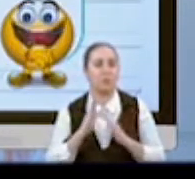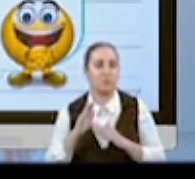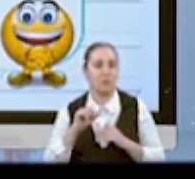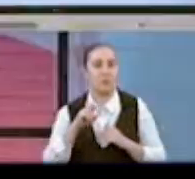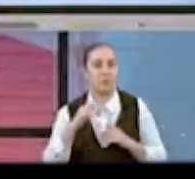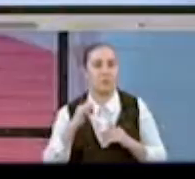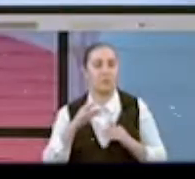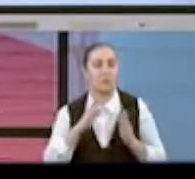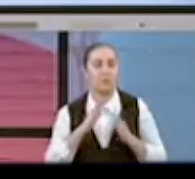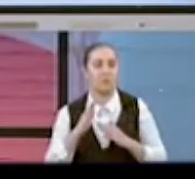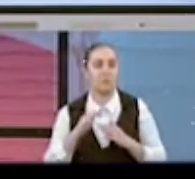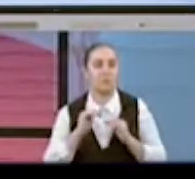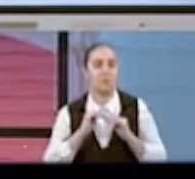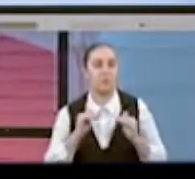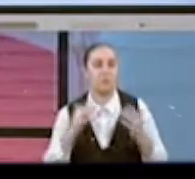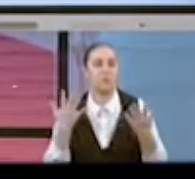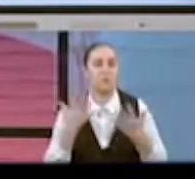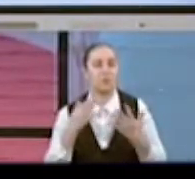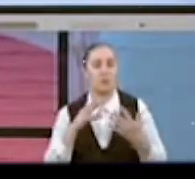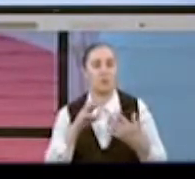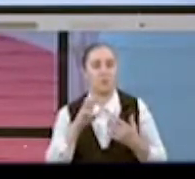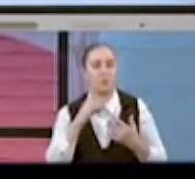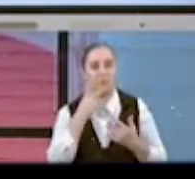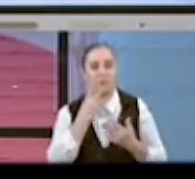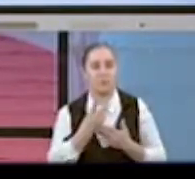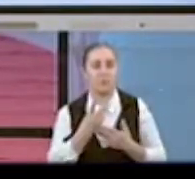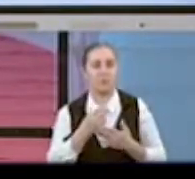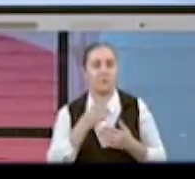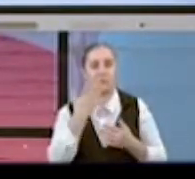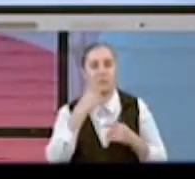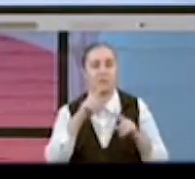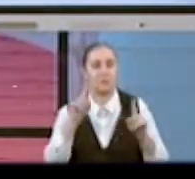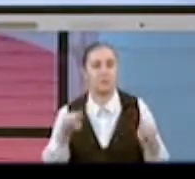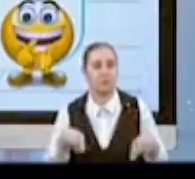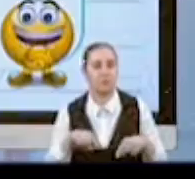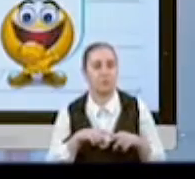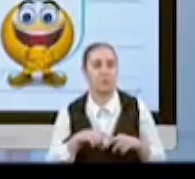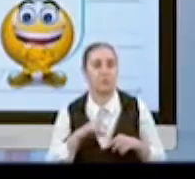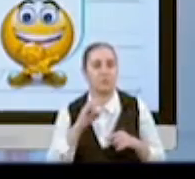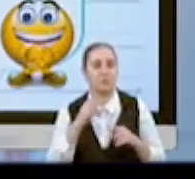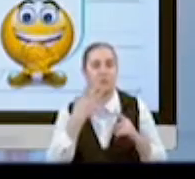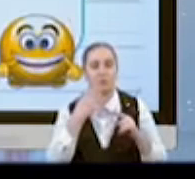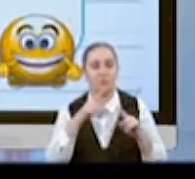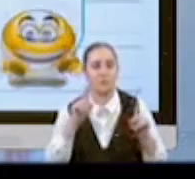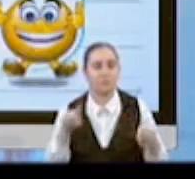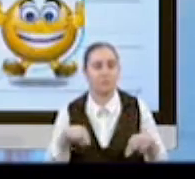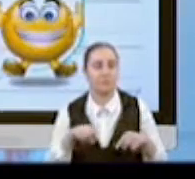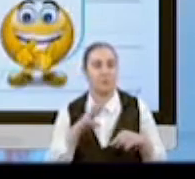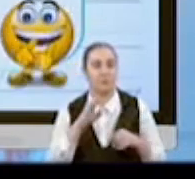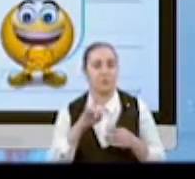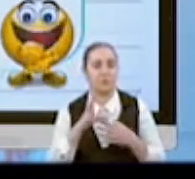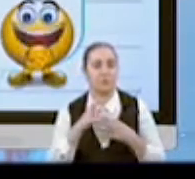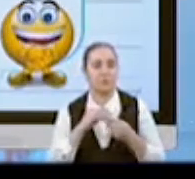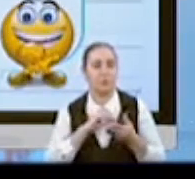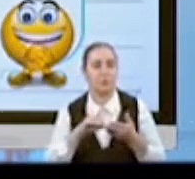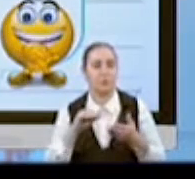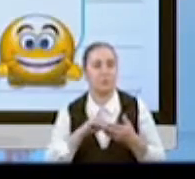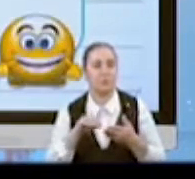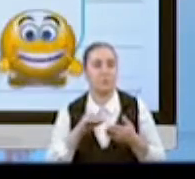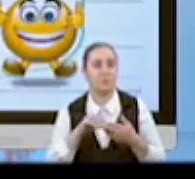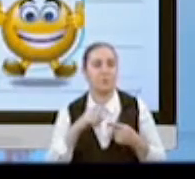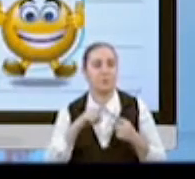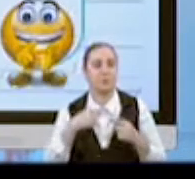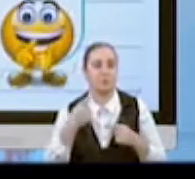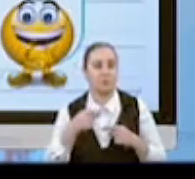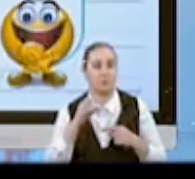порядке. Ребята, какие мы видим картинки? На картинке мы с вами видим